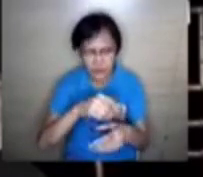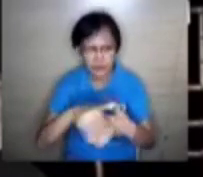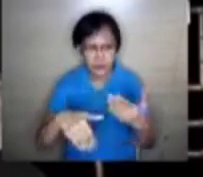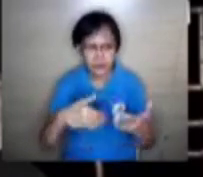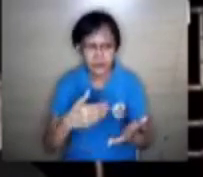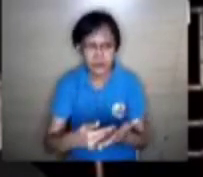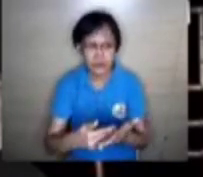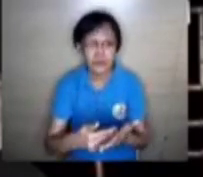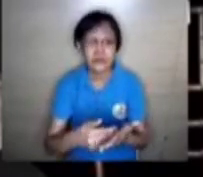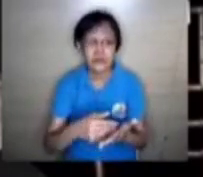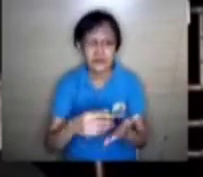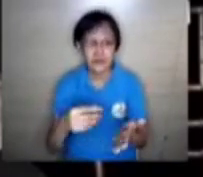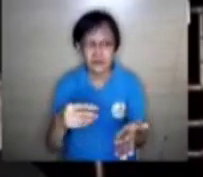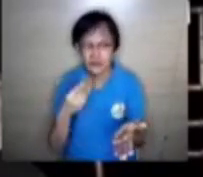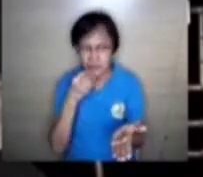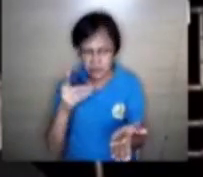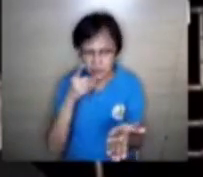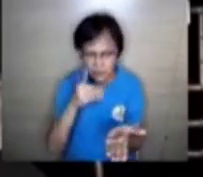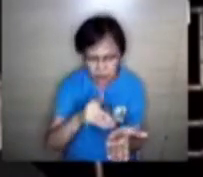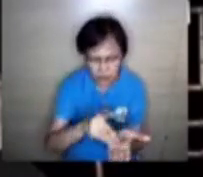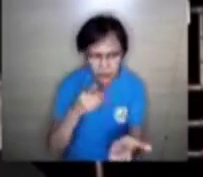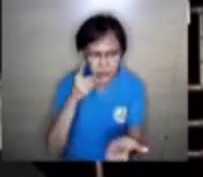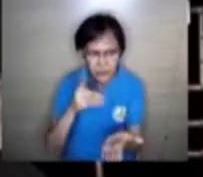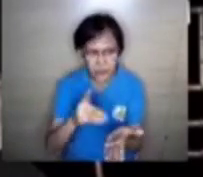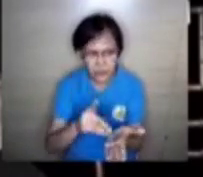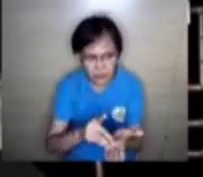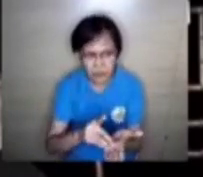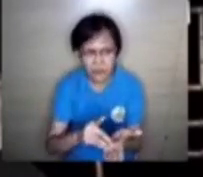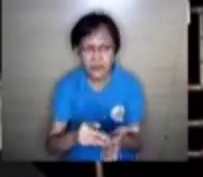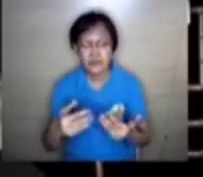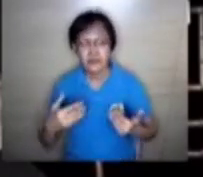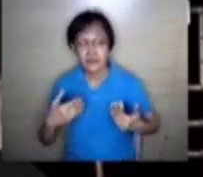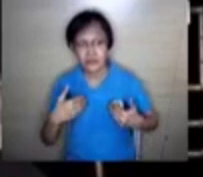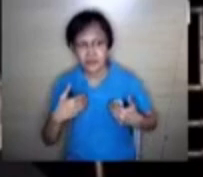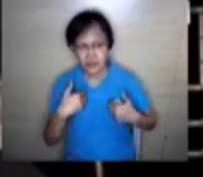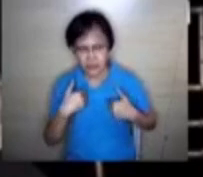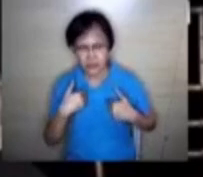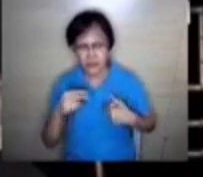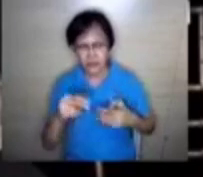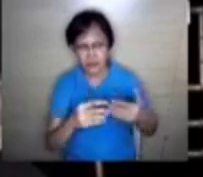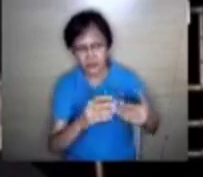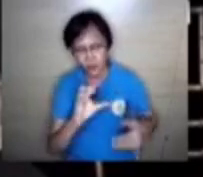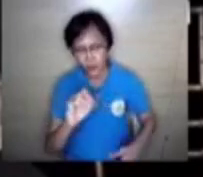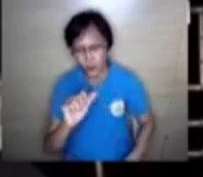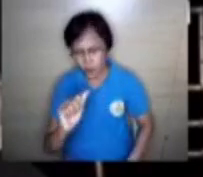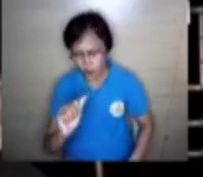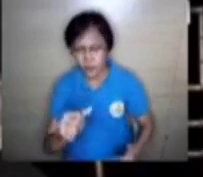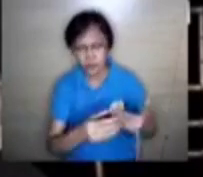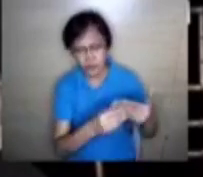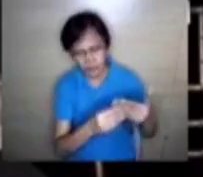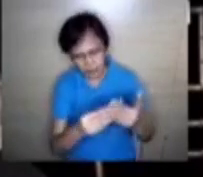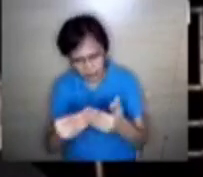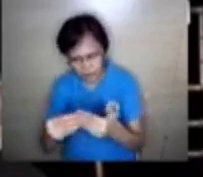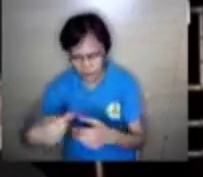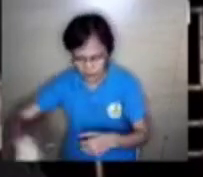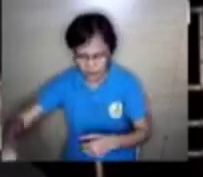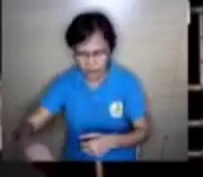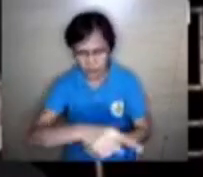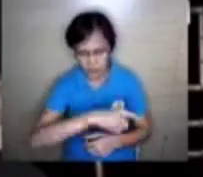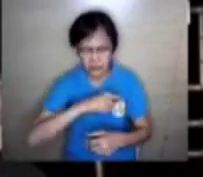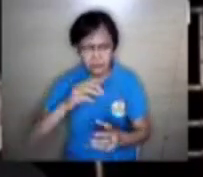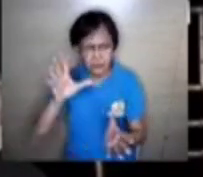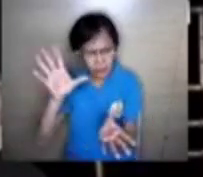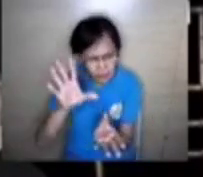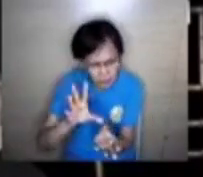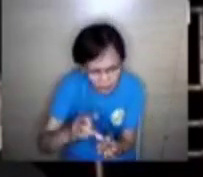mga auditor natin para gabayan nila tayo sa cleansing mechanism ng COA para matiyak na natin ang actual assets ng